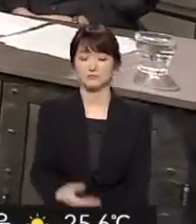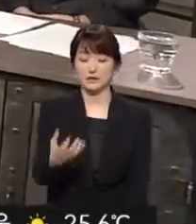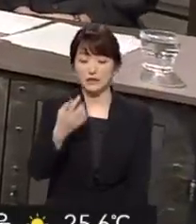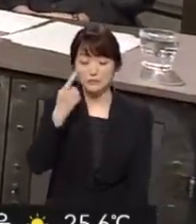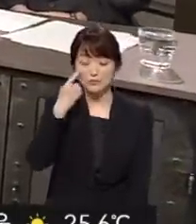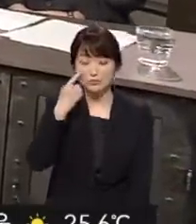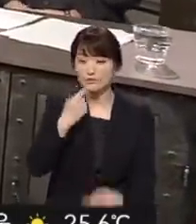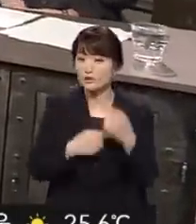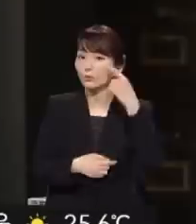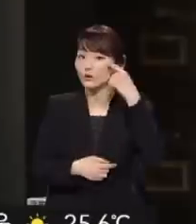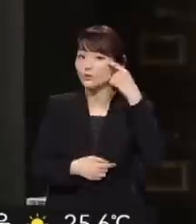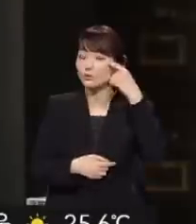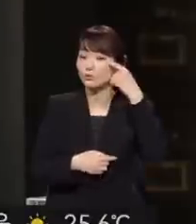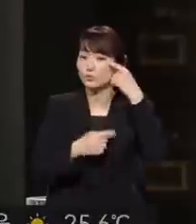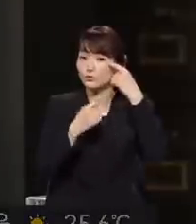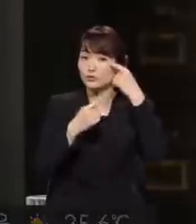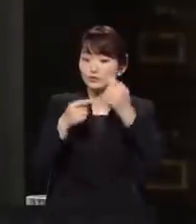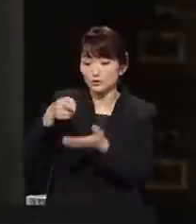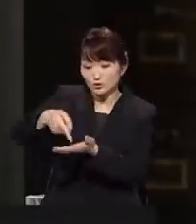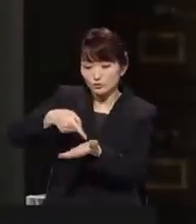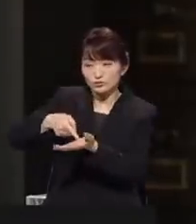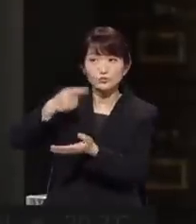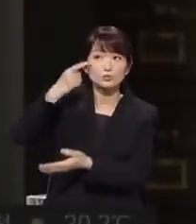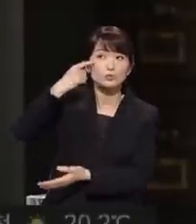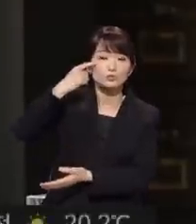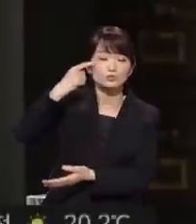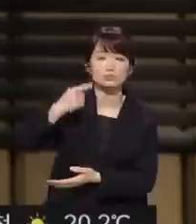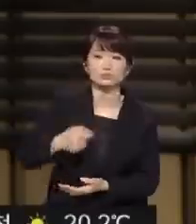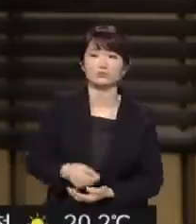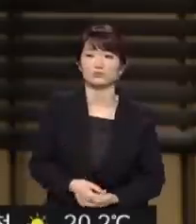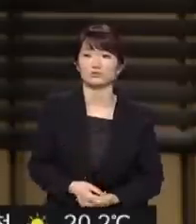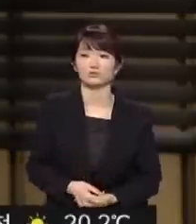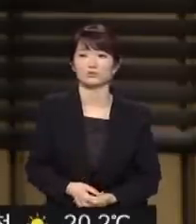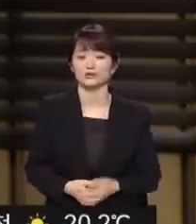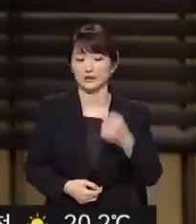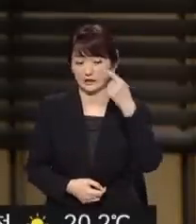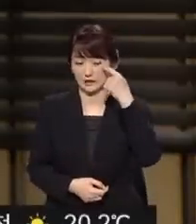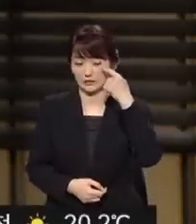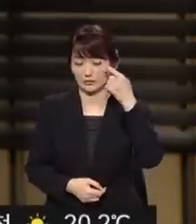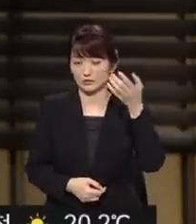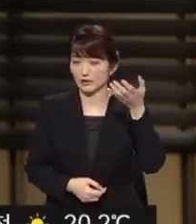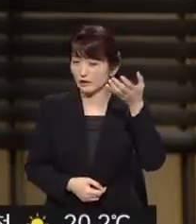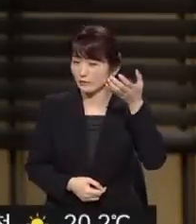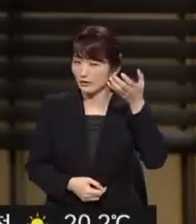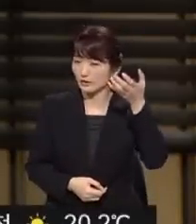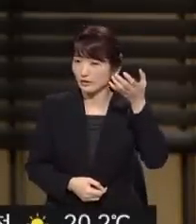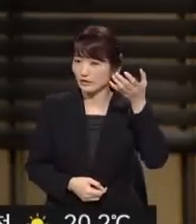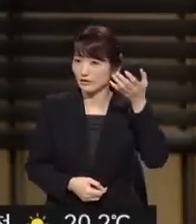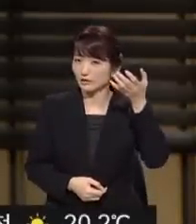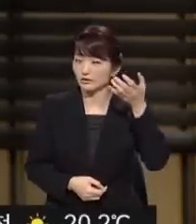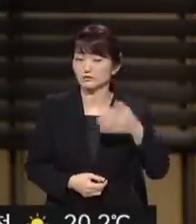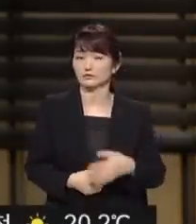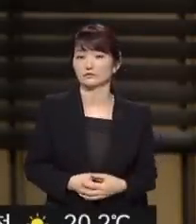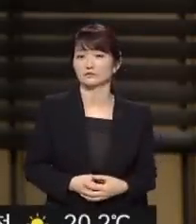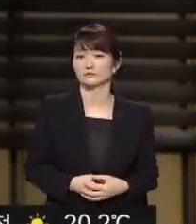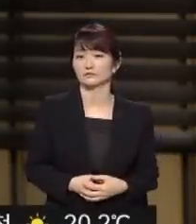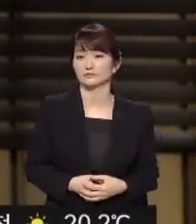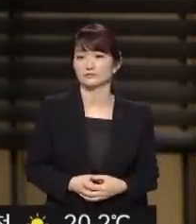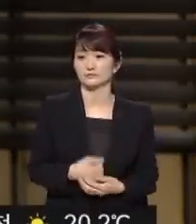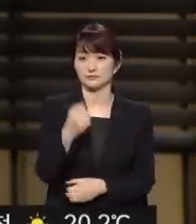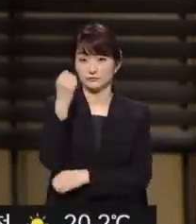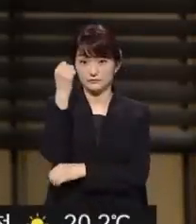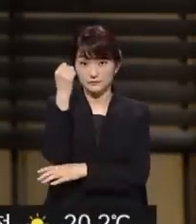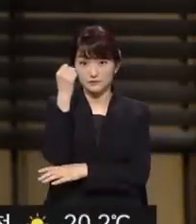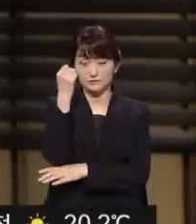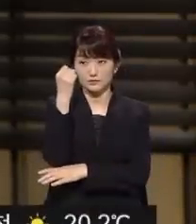네. 근데 수술은 오른쪽 눈. 자, 왼쪽 눈이 아프기 때문에 사실은 기본적으로 뭐 사실 뭐 차트에 다 있겠지만 기본적으로